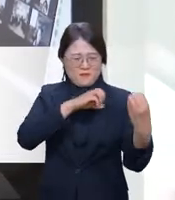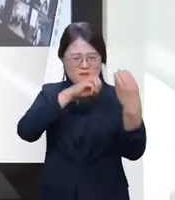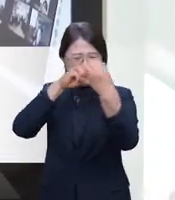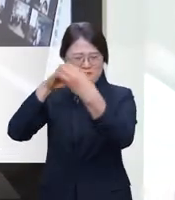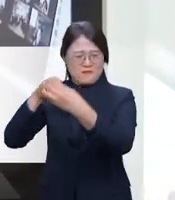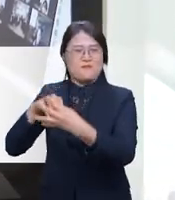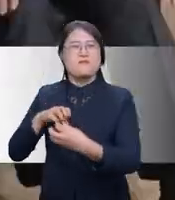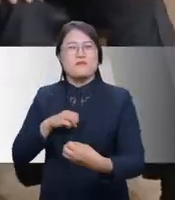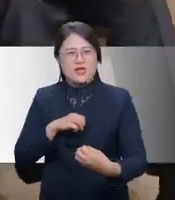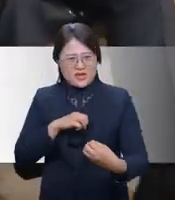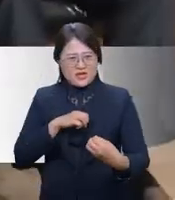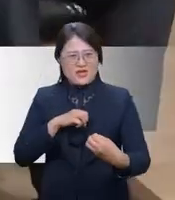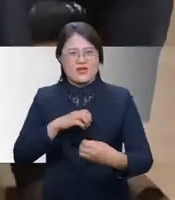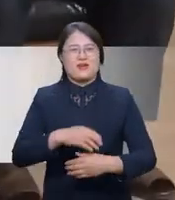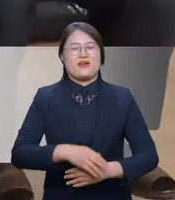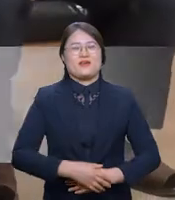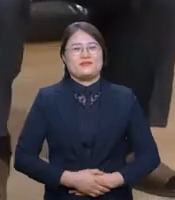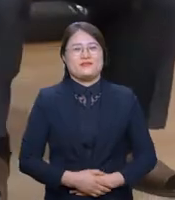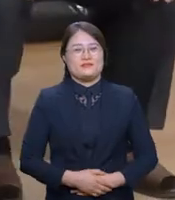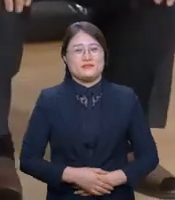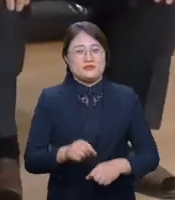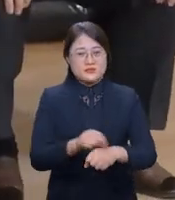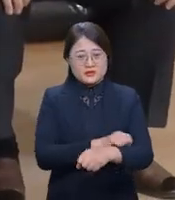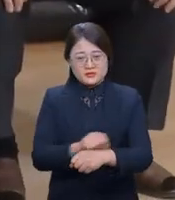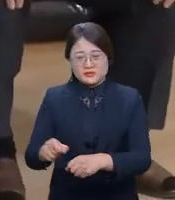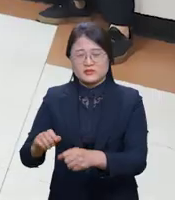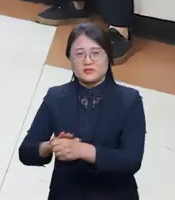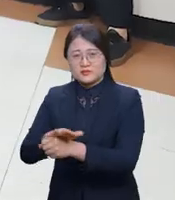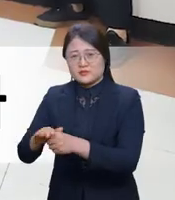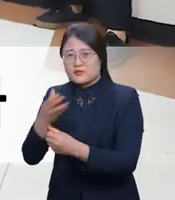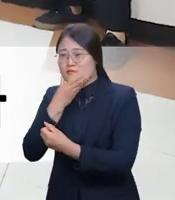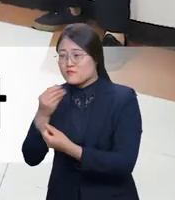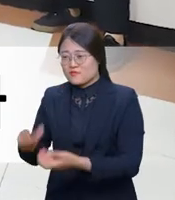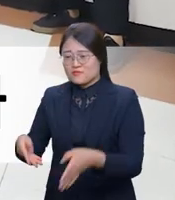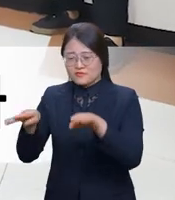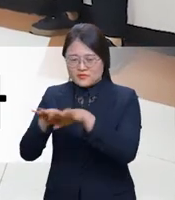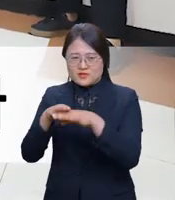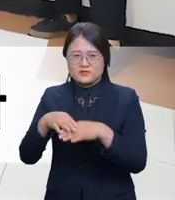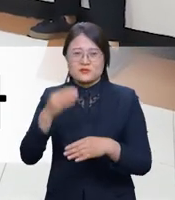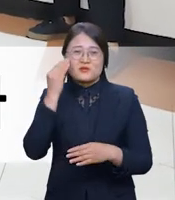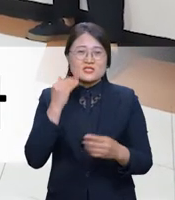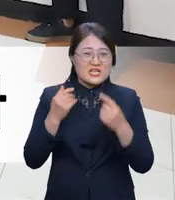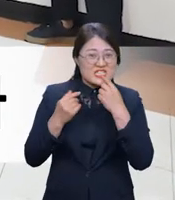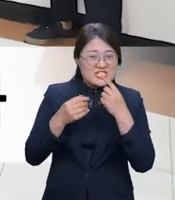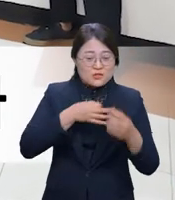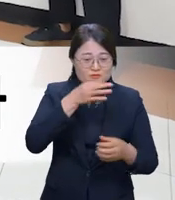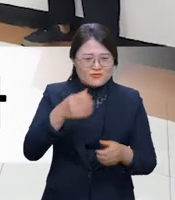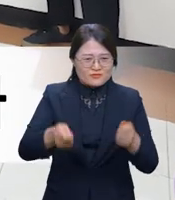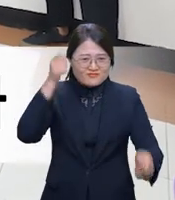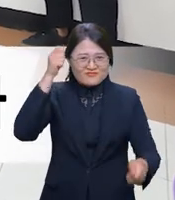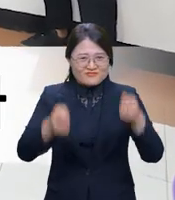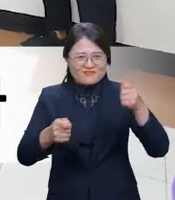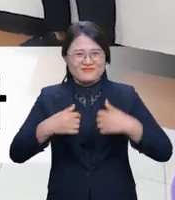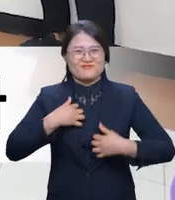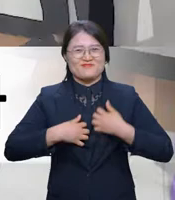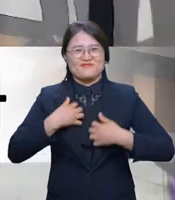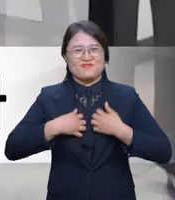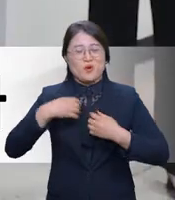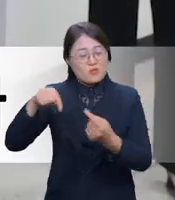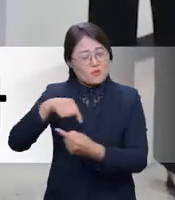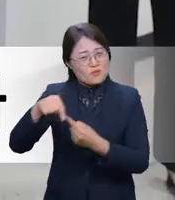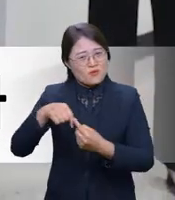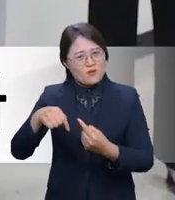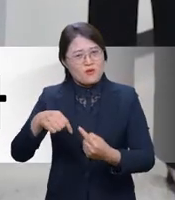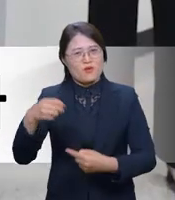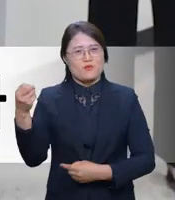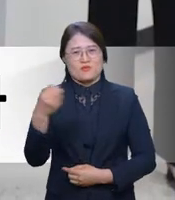효친의 미덕을 되새기는 시간을 가졌습니다. 특히 사랑채 노인복지관에서는 청기 백기 게임 등의 건강 체험